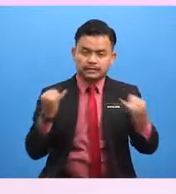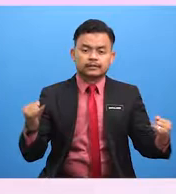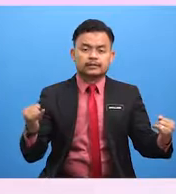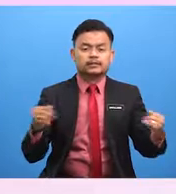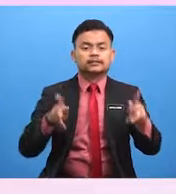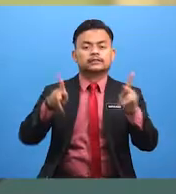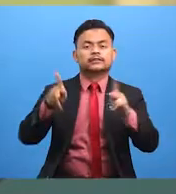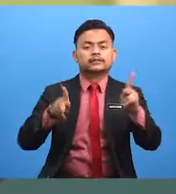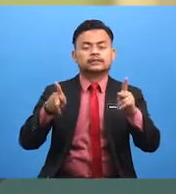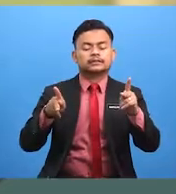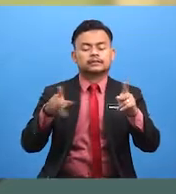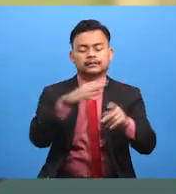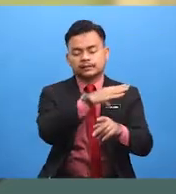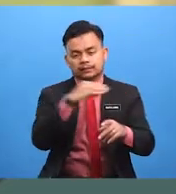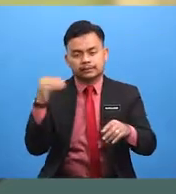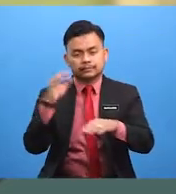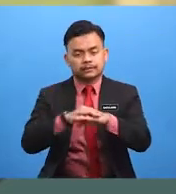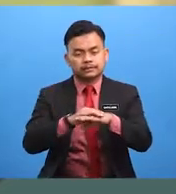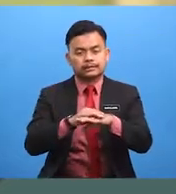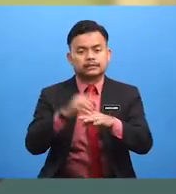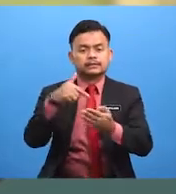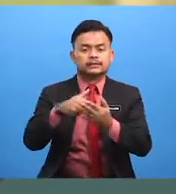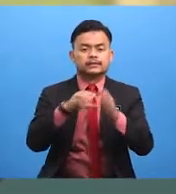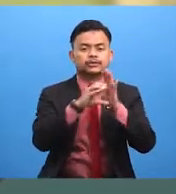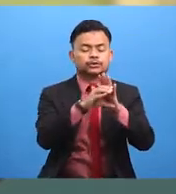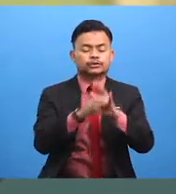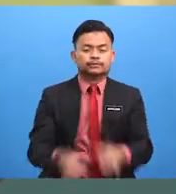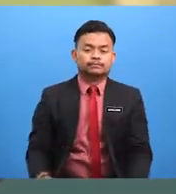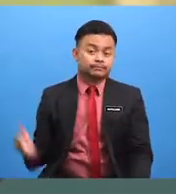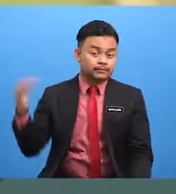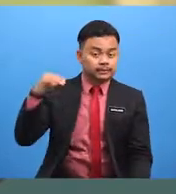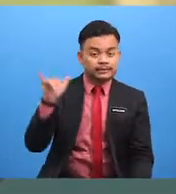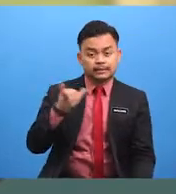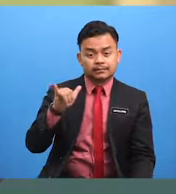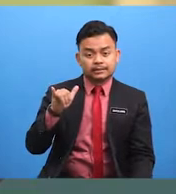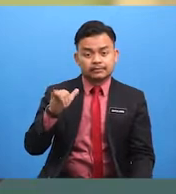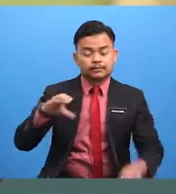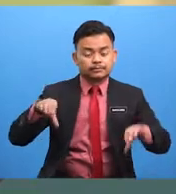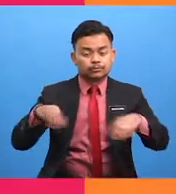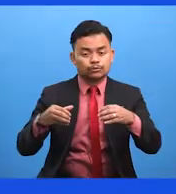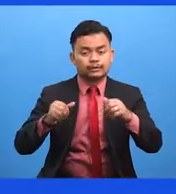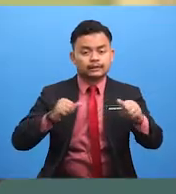lagi. Mari kita sama-sama membuat aktiviti membina robot.